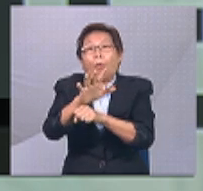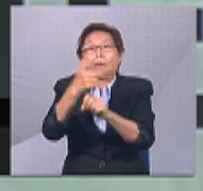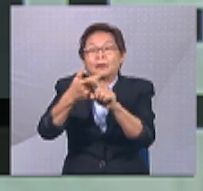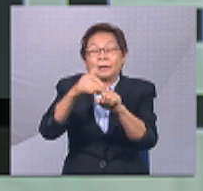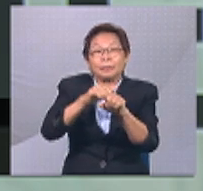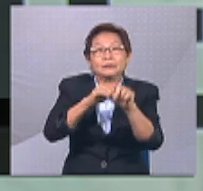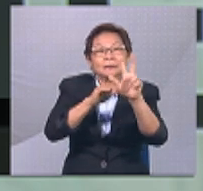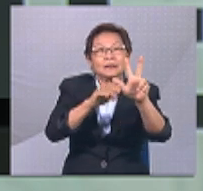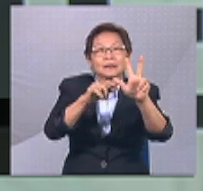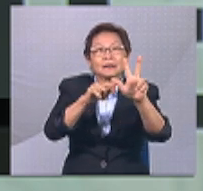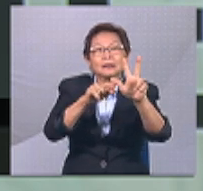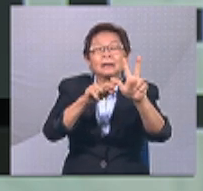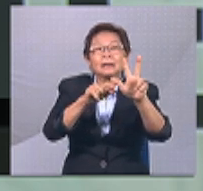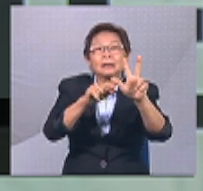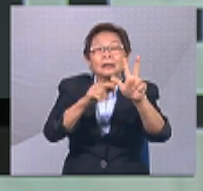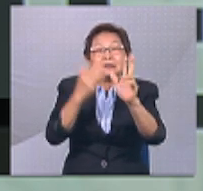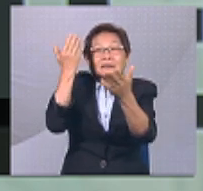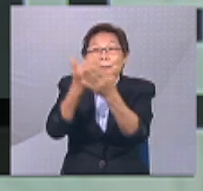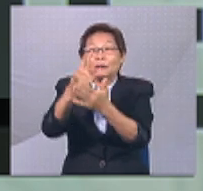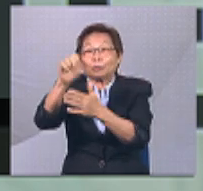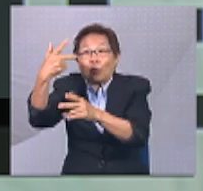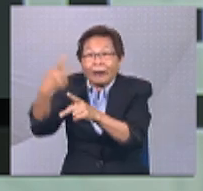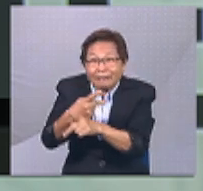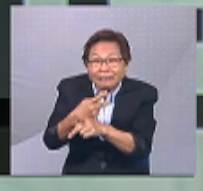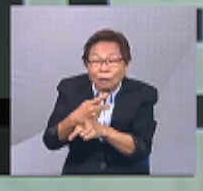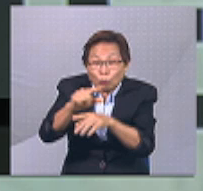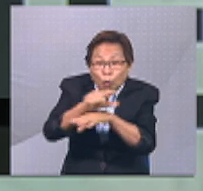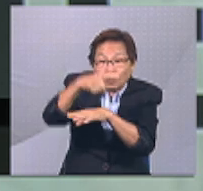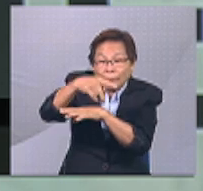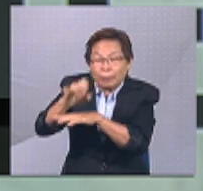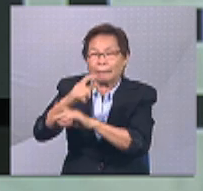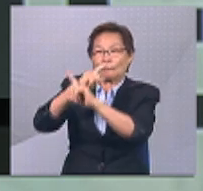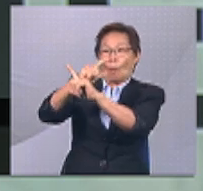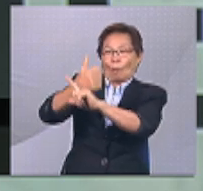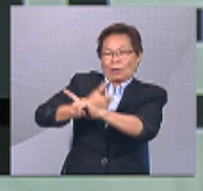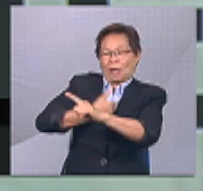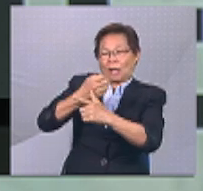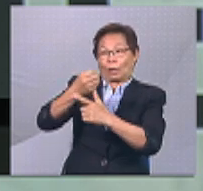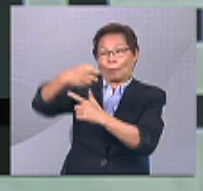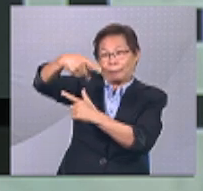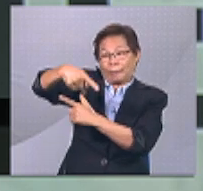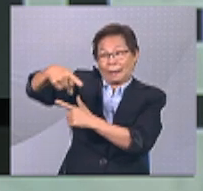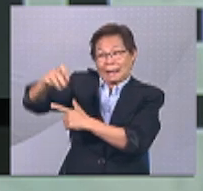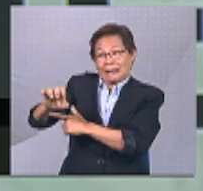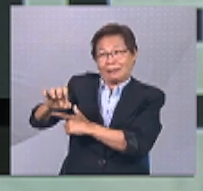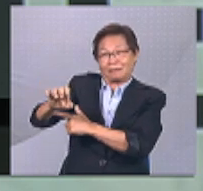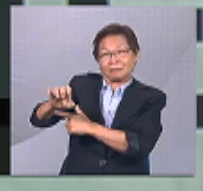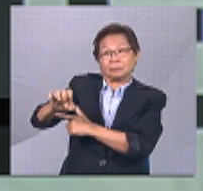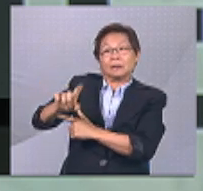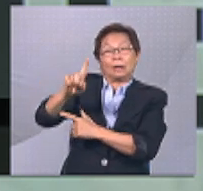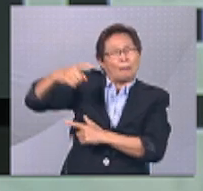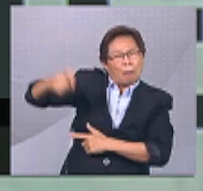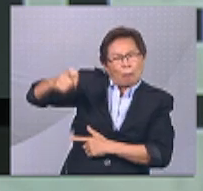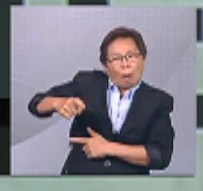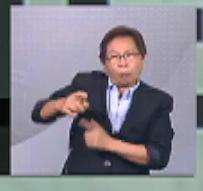3 hingga 10 kali ganda. Kelengkapan pelindung diri ataupun PPE adalah merupakan satu